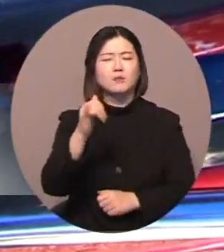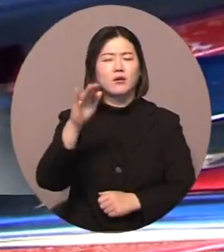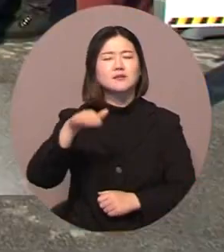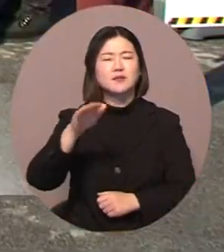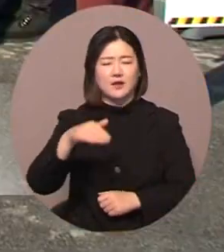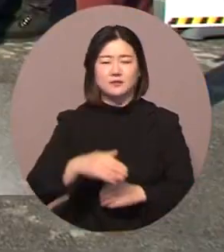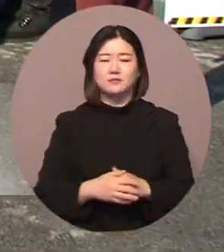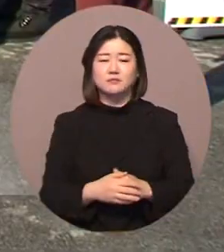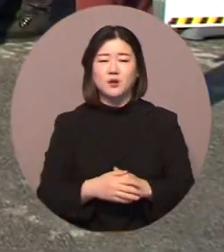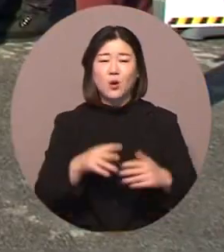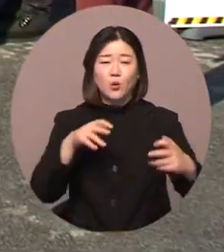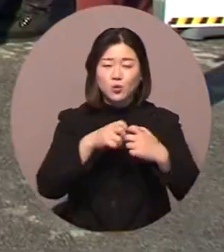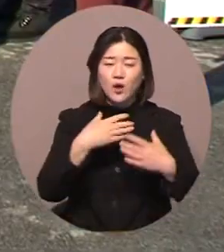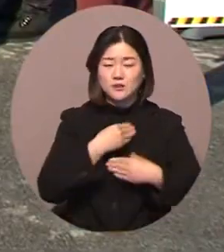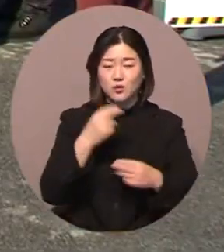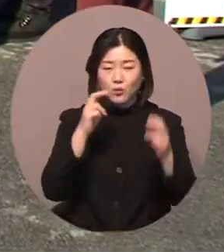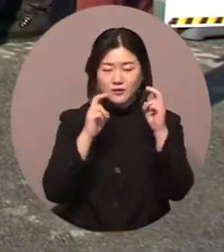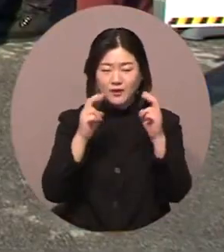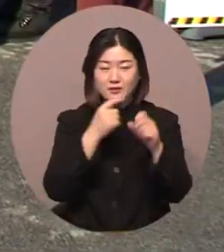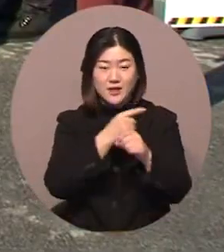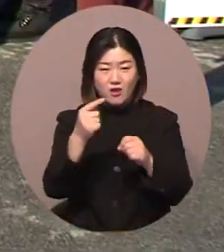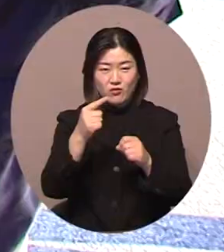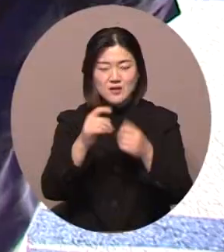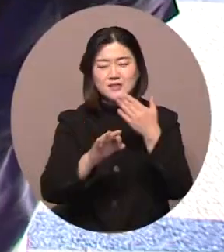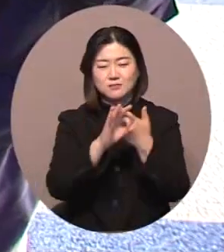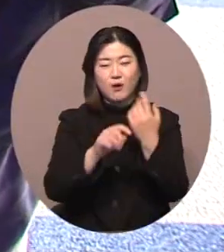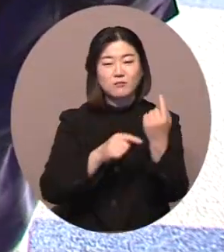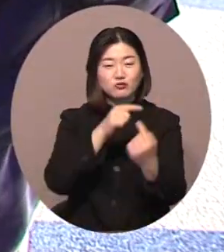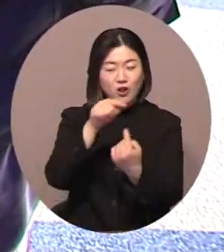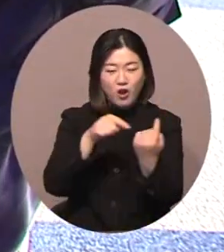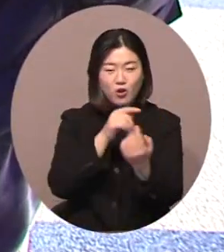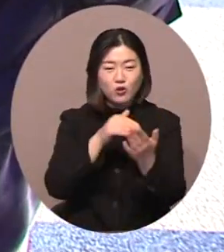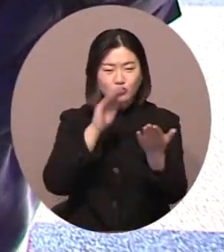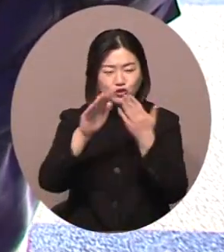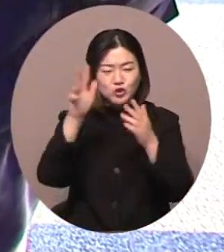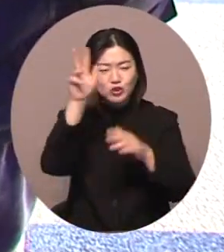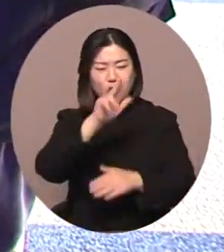안팎. 교통안전공단은 내년까지 시범 사업을 거친 뒤